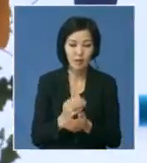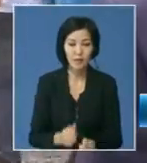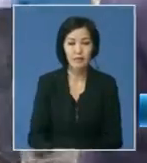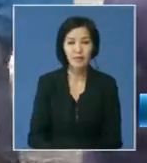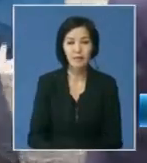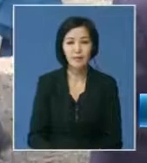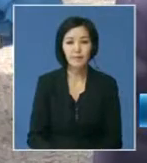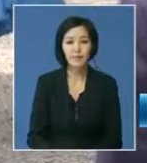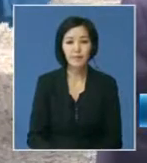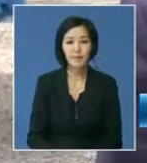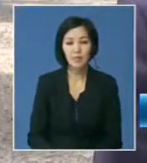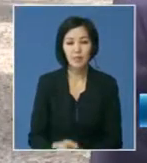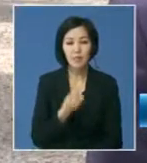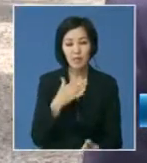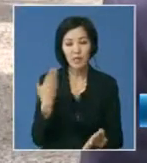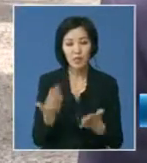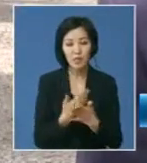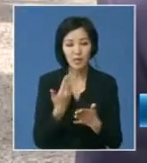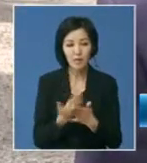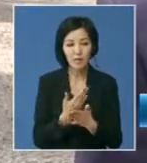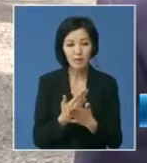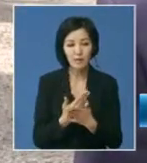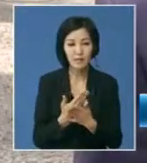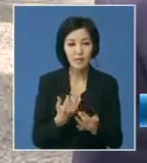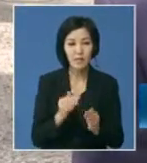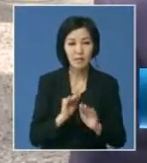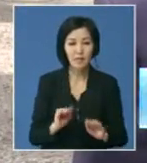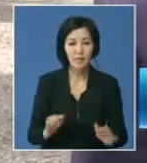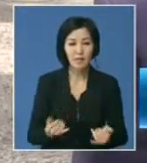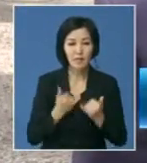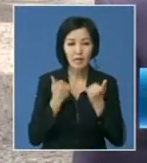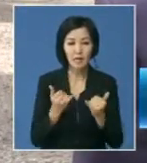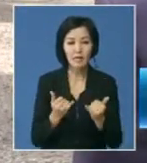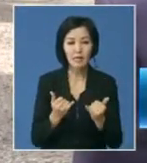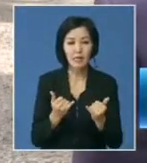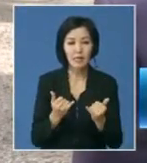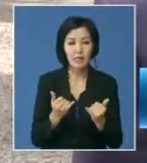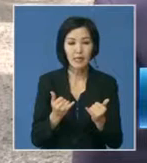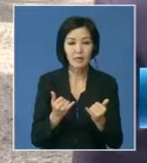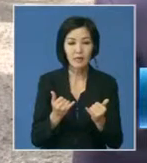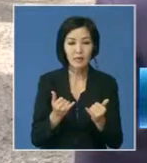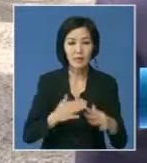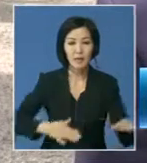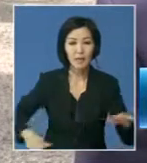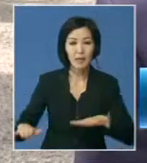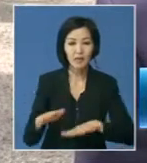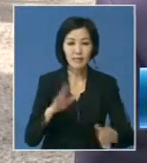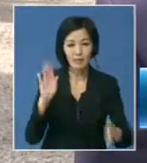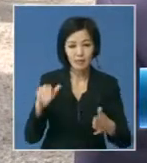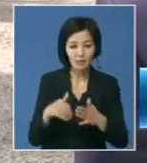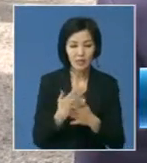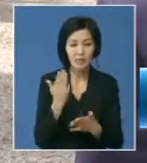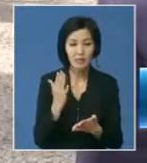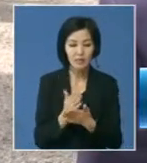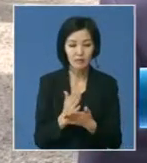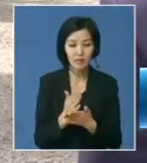тәрбиешілер. Жаңалығымыз сол, жаңағы балаларға арнайы қойылған бассейндер жаңартылып, саны көбейтіліп